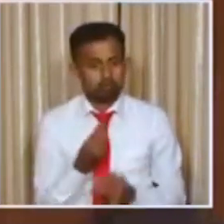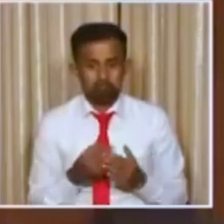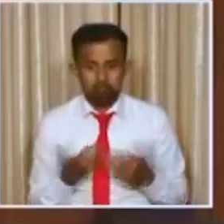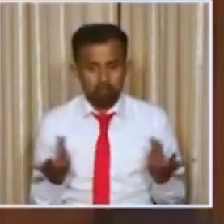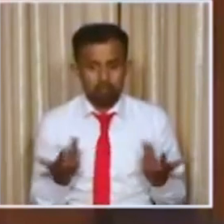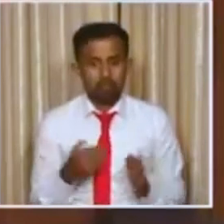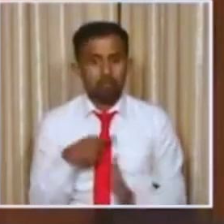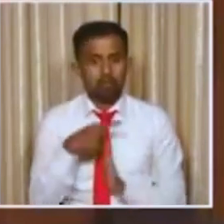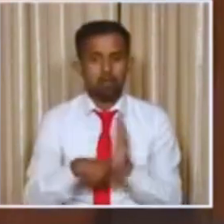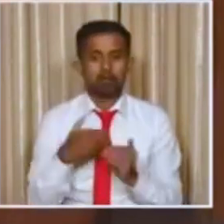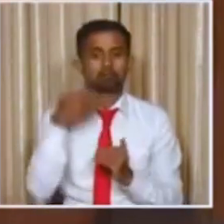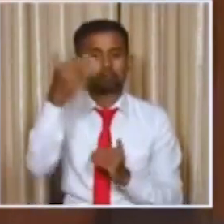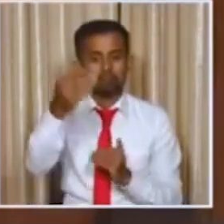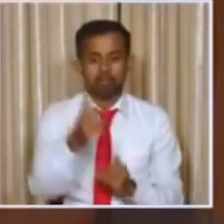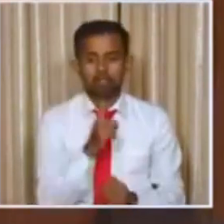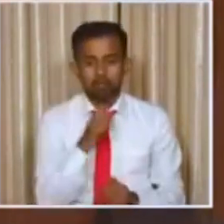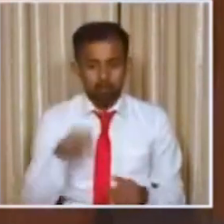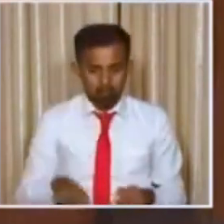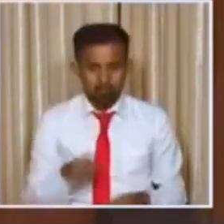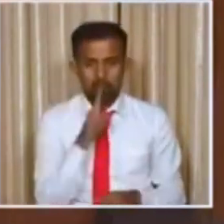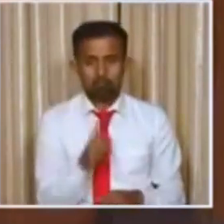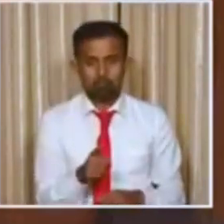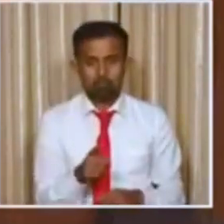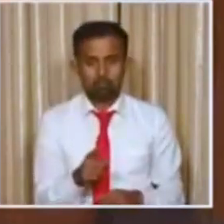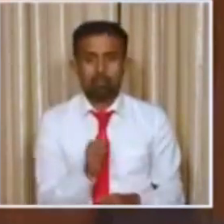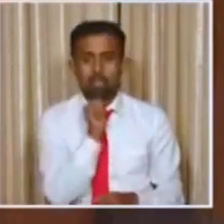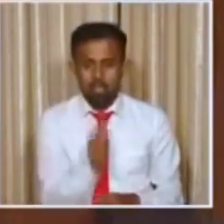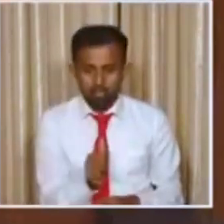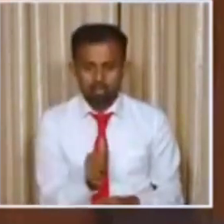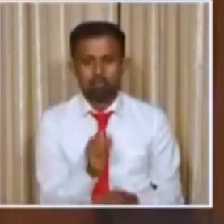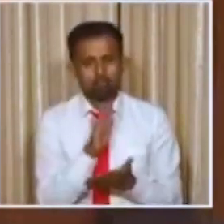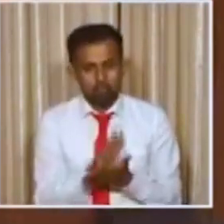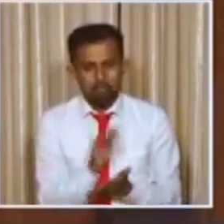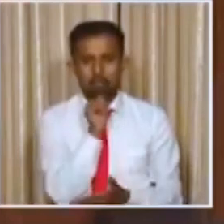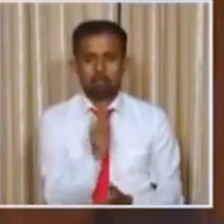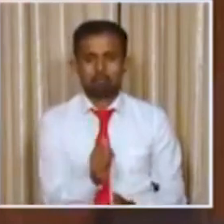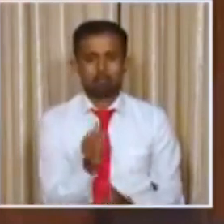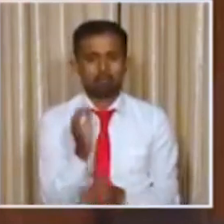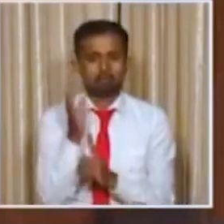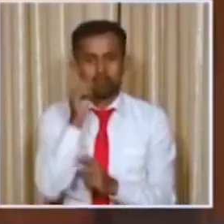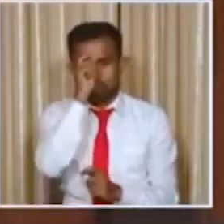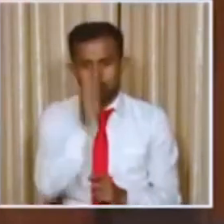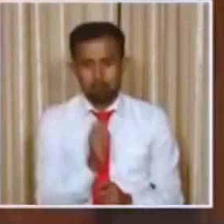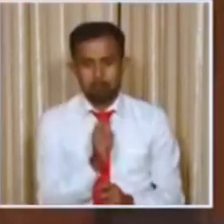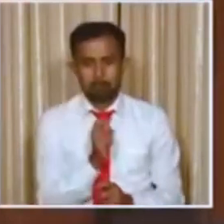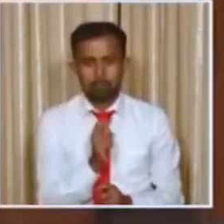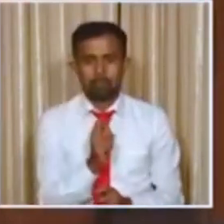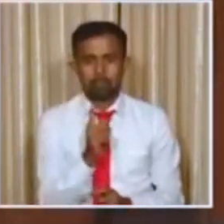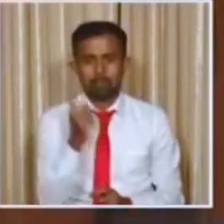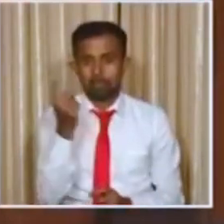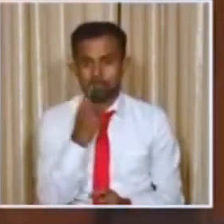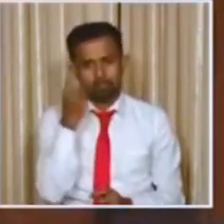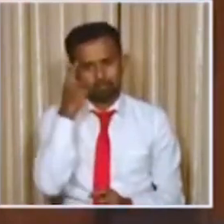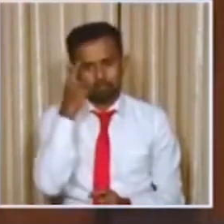இன்றும் சொல்கிறோம். இதுதான் உண்மை. ஜனாதிபதி அவர்களும் எங்களை சந்தித்து அவர் நினைக்கலாம், நான் பிரதமரை சந்தித்து வந்து நாங்கள் இந்த தமிழ் மக்களை இன்று